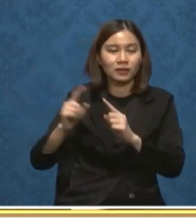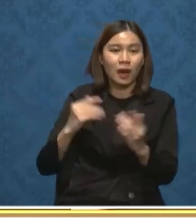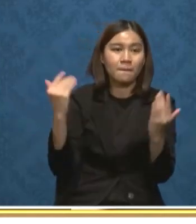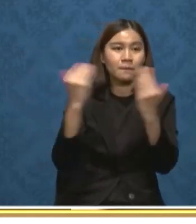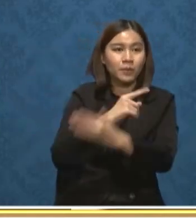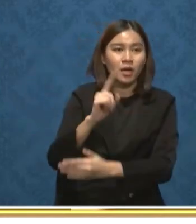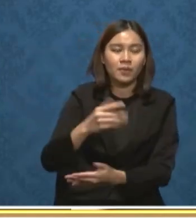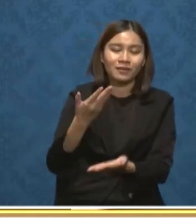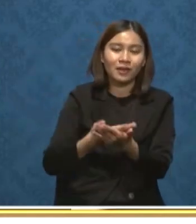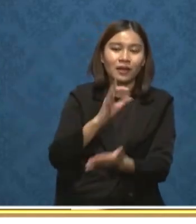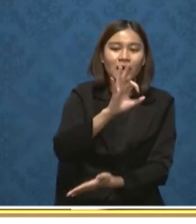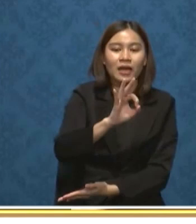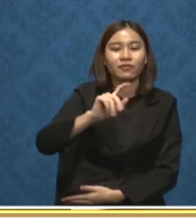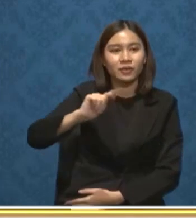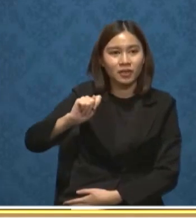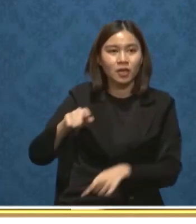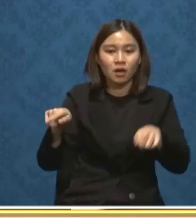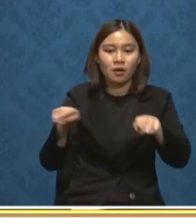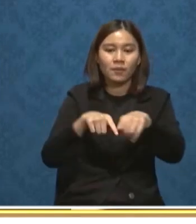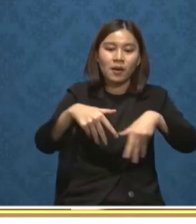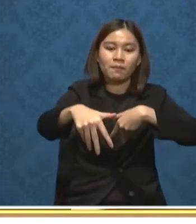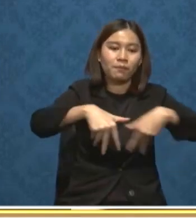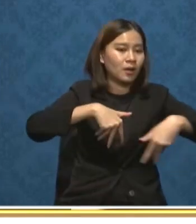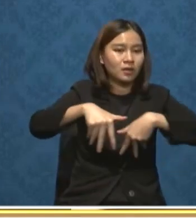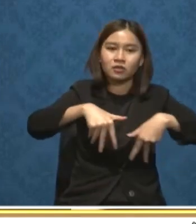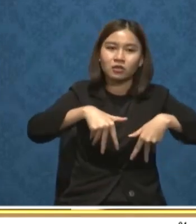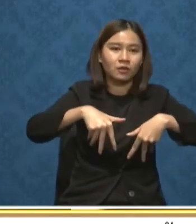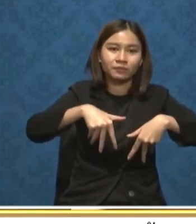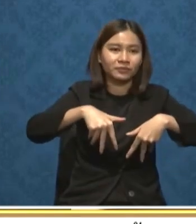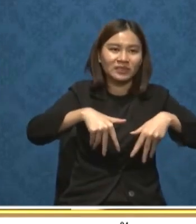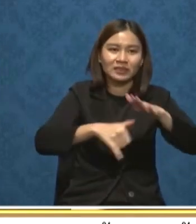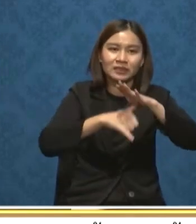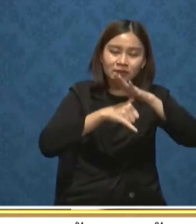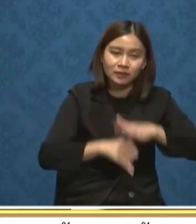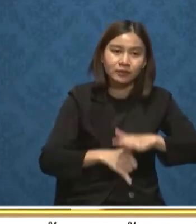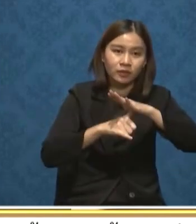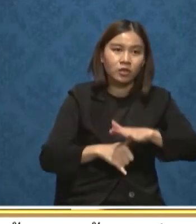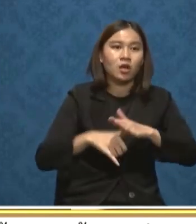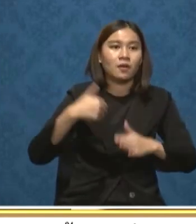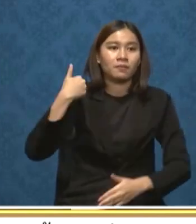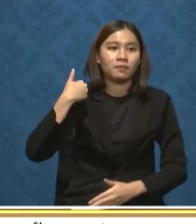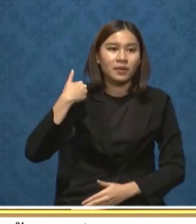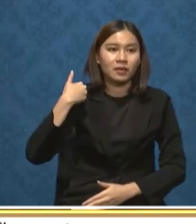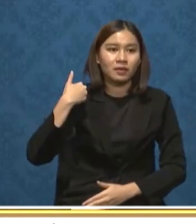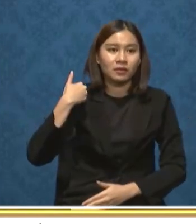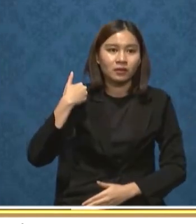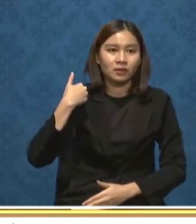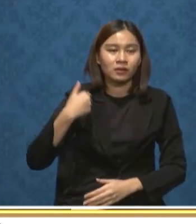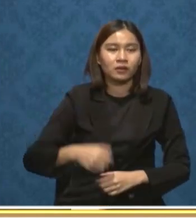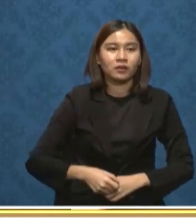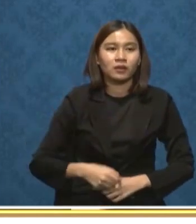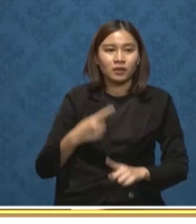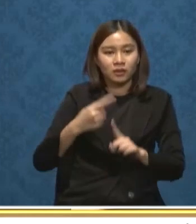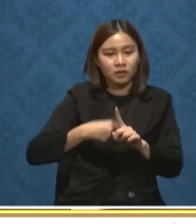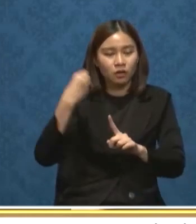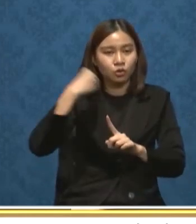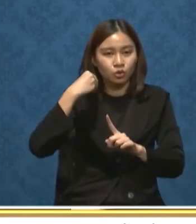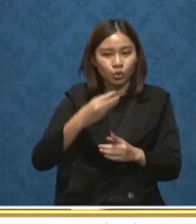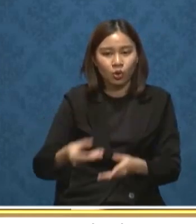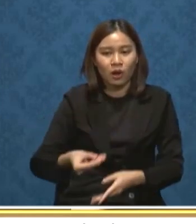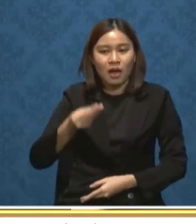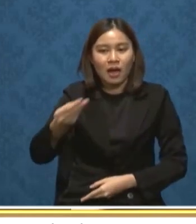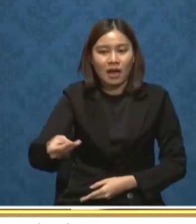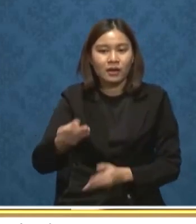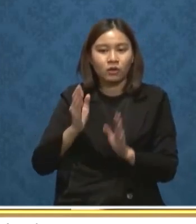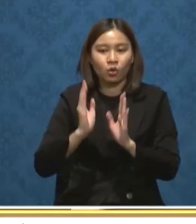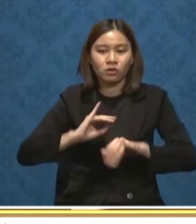มาเป็นค่า FT เหมือนประชาชนถูกโจนบีบคอร่วงกระเป๋าทวงค่าคมคองอยทุกเดือน ให้กับในทุนเส